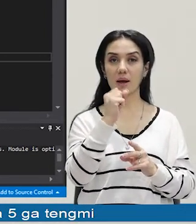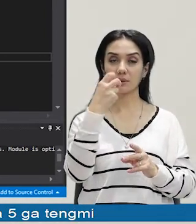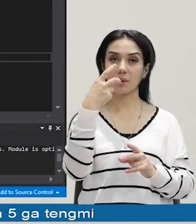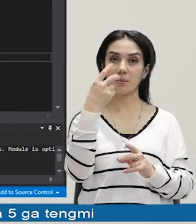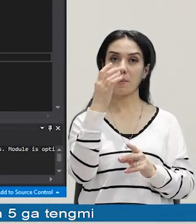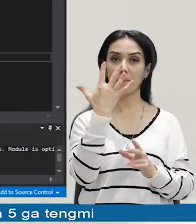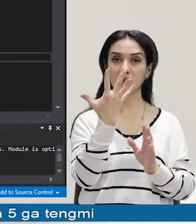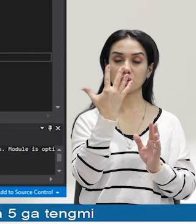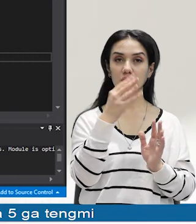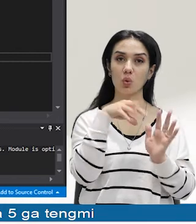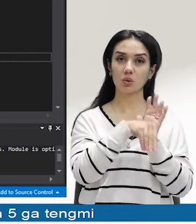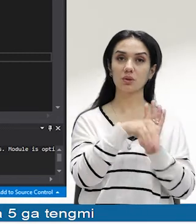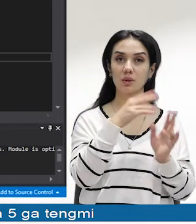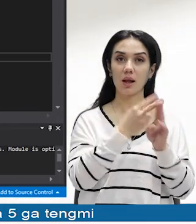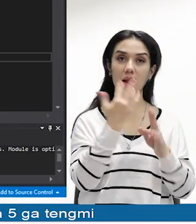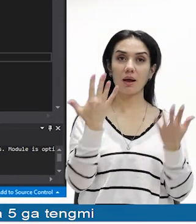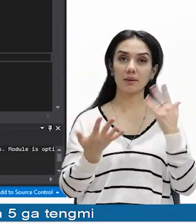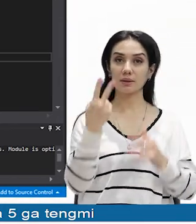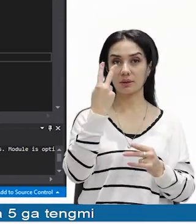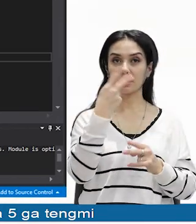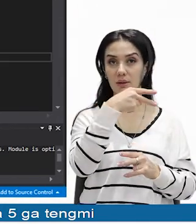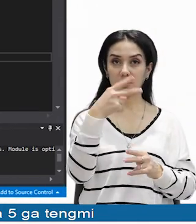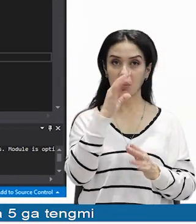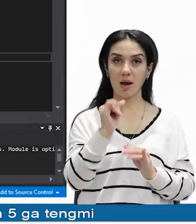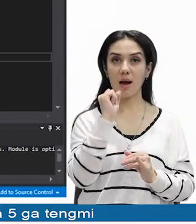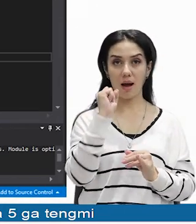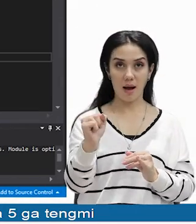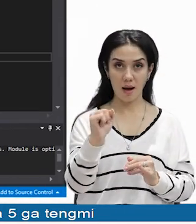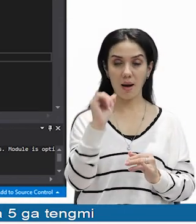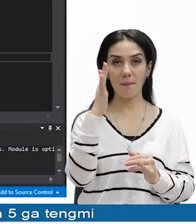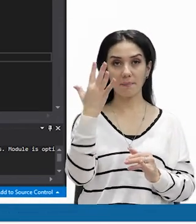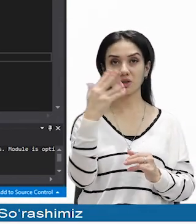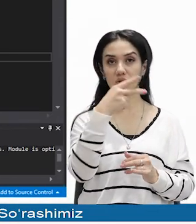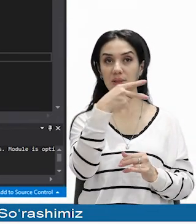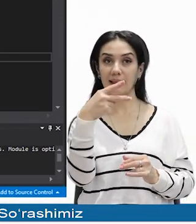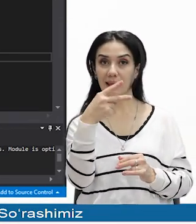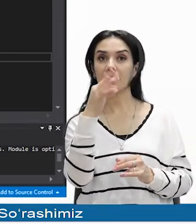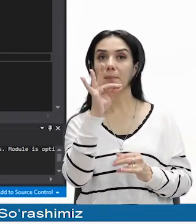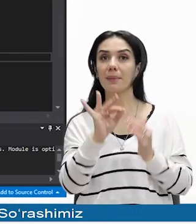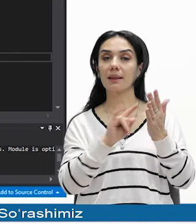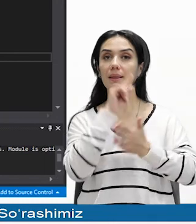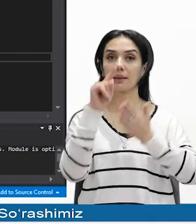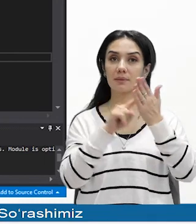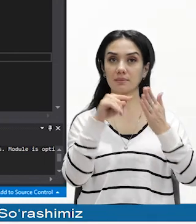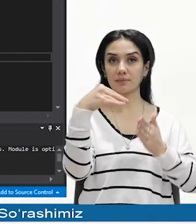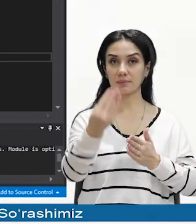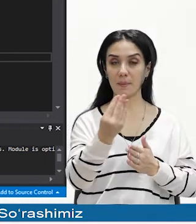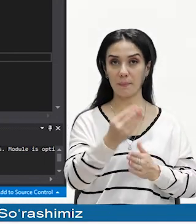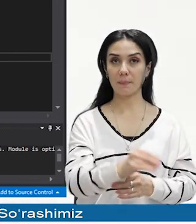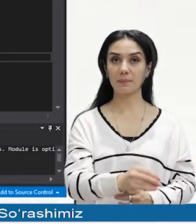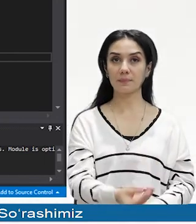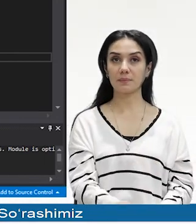ni o'zlashtiryapmiz. Agar ikkita teng bo'lsa, a 5 ga tengmi degan, a 5 ga tengmi